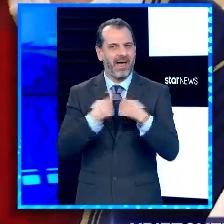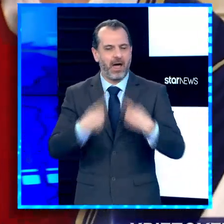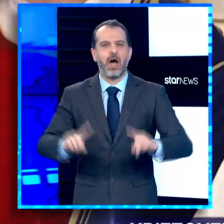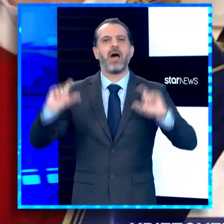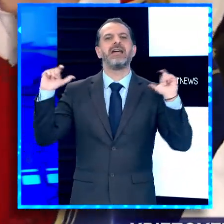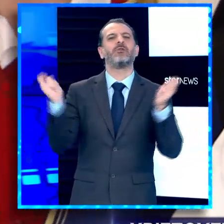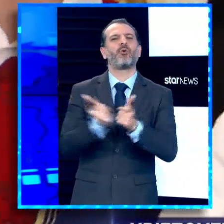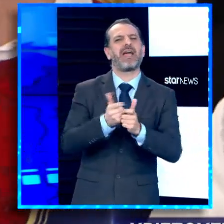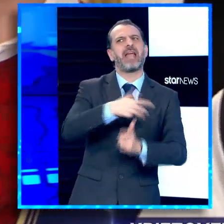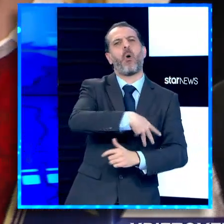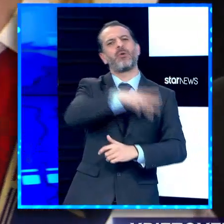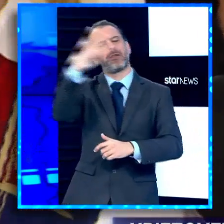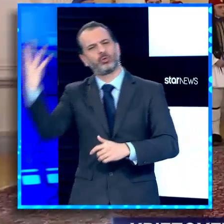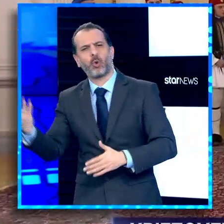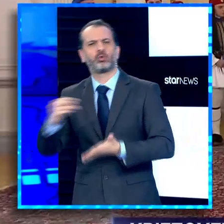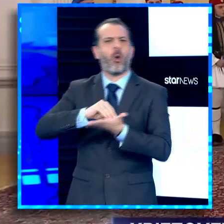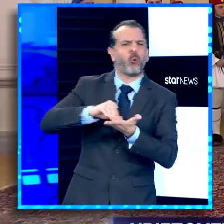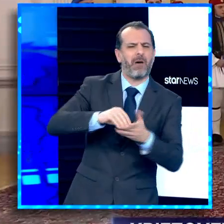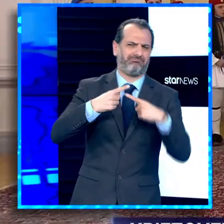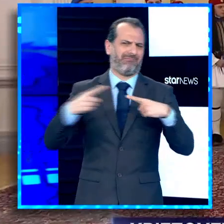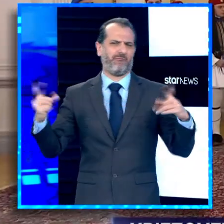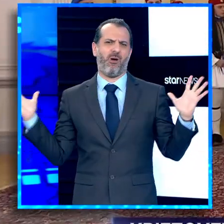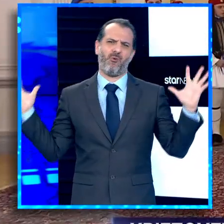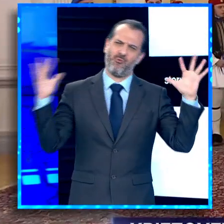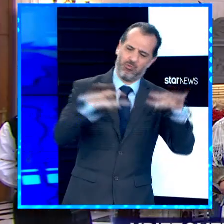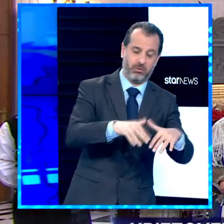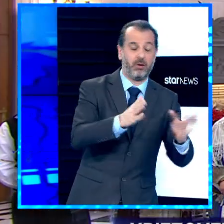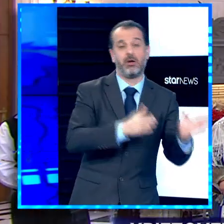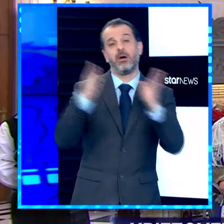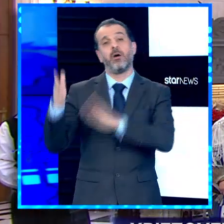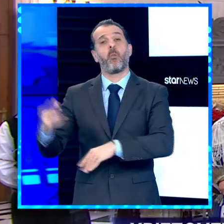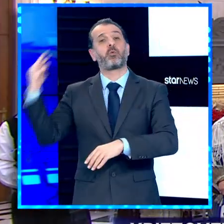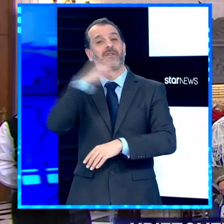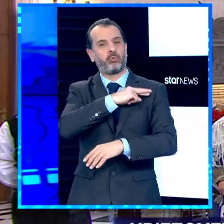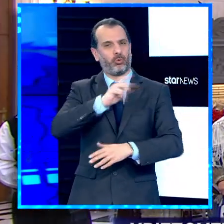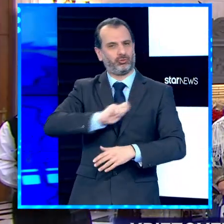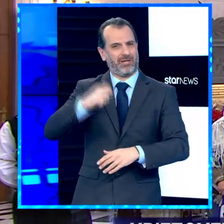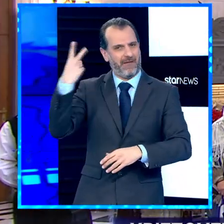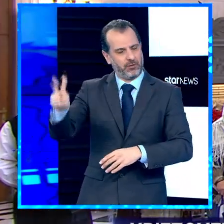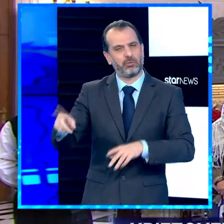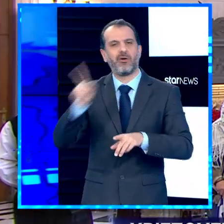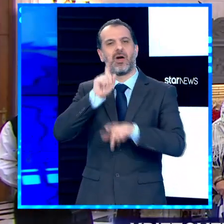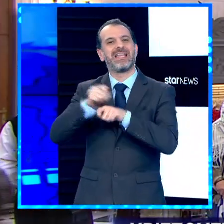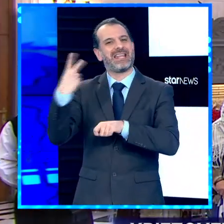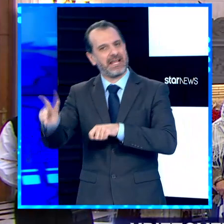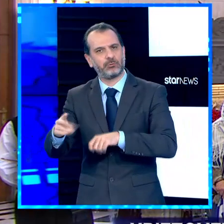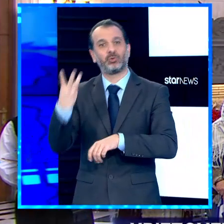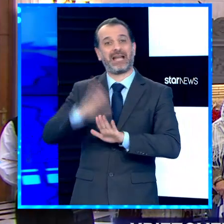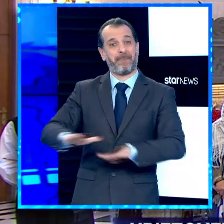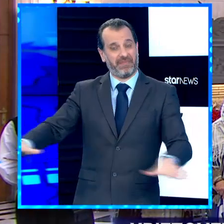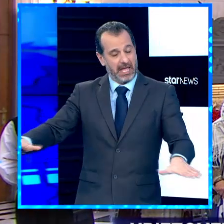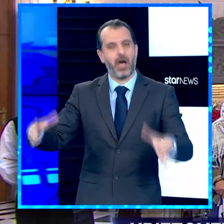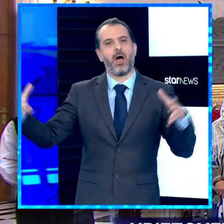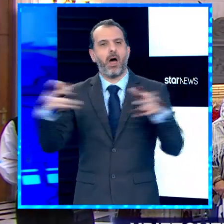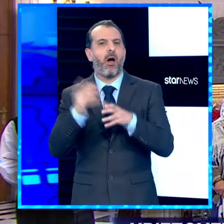από το Ουράνιο Τόξο και Ρωμά. Τώρα, στο Μέγαρο Μαξίμου, ο Κυριάκος Μητσοτάκης μαζί με τη σύζυγό του Μαρέβα και τα τρία τους παιδιά άκουσαν